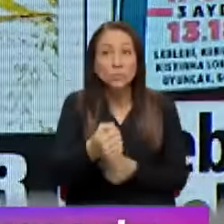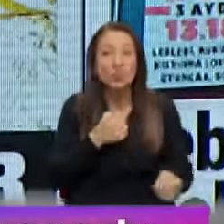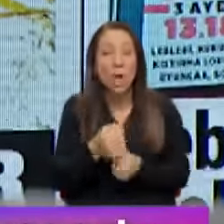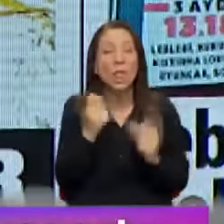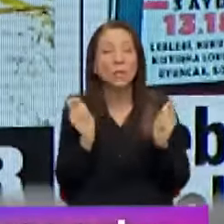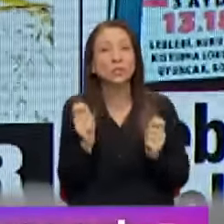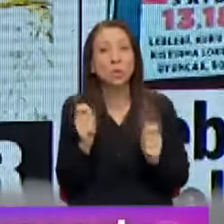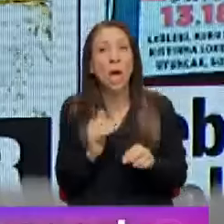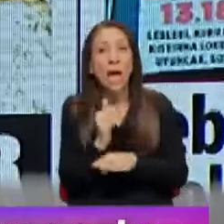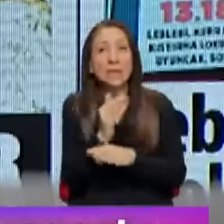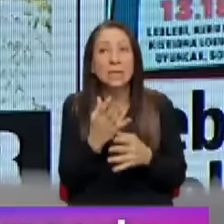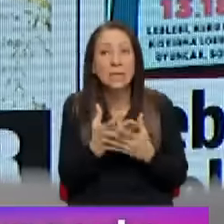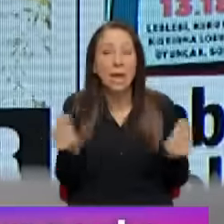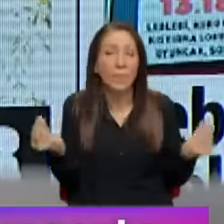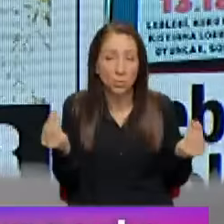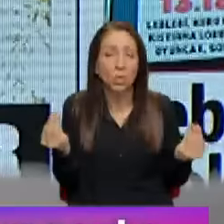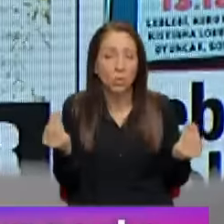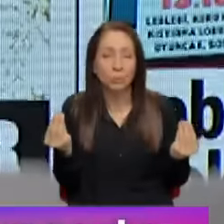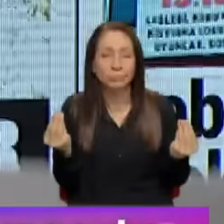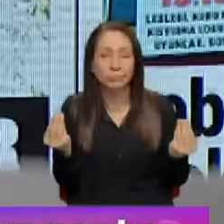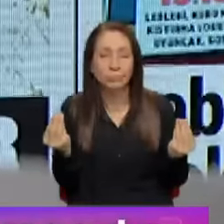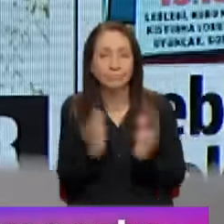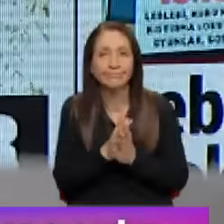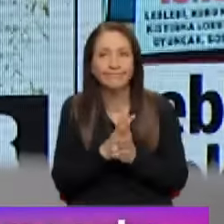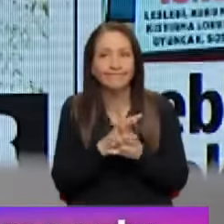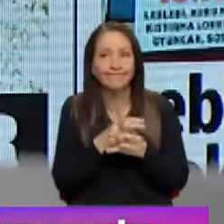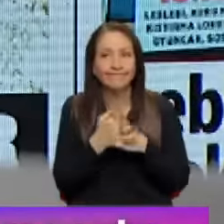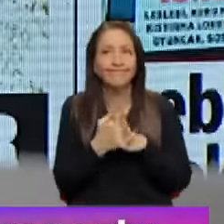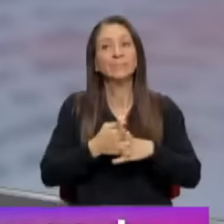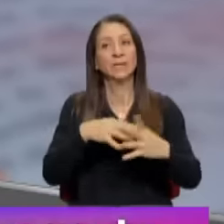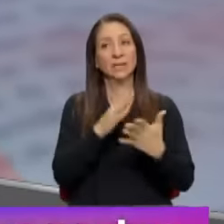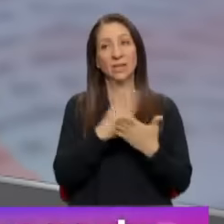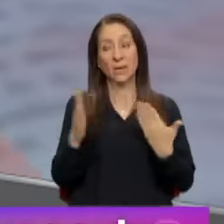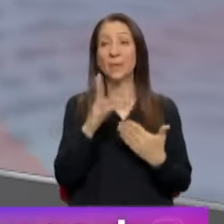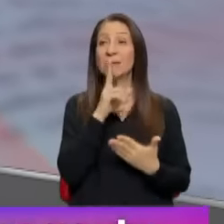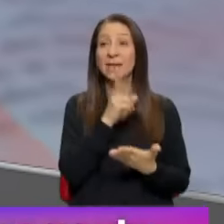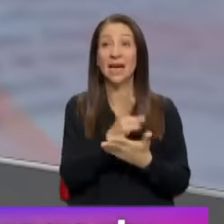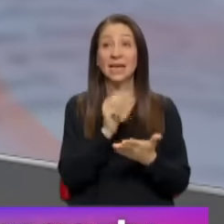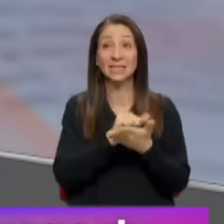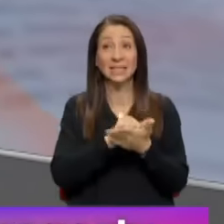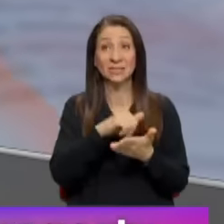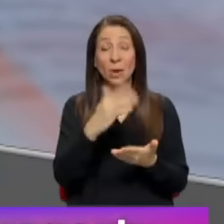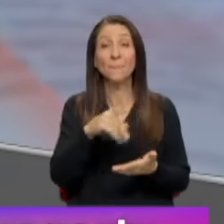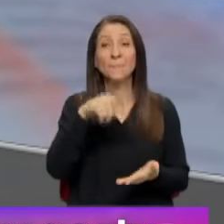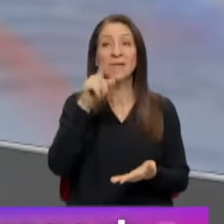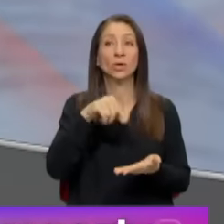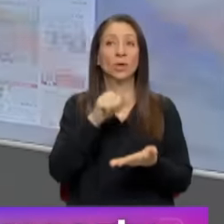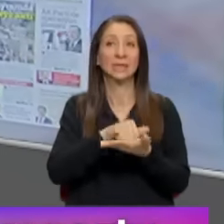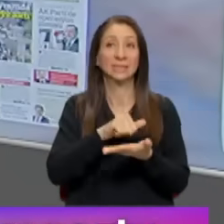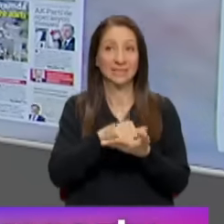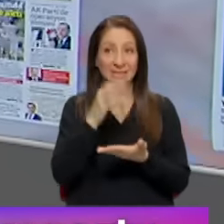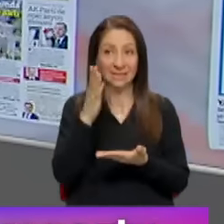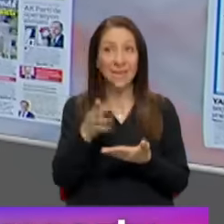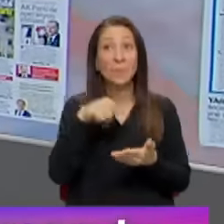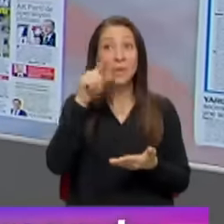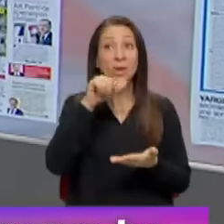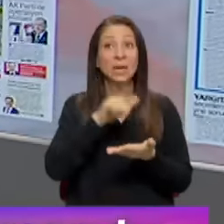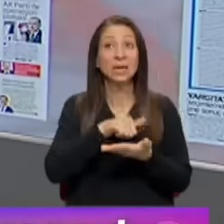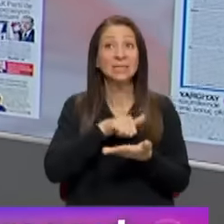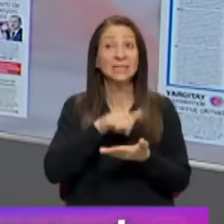zorunda. Hayatını kaybediyor bir yandan da. Devam edelim. Karar Gazetesi'nden sonra Bir Gün Gazetesi ve Bir